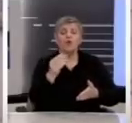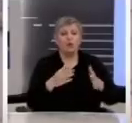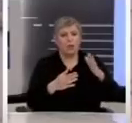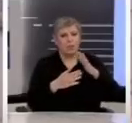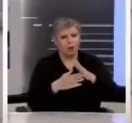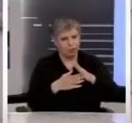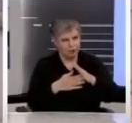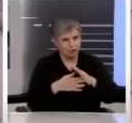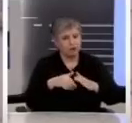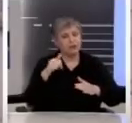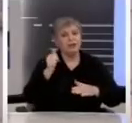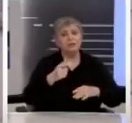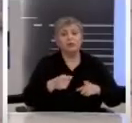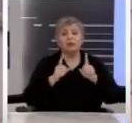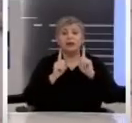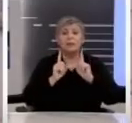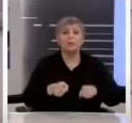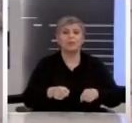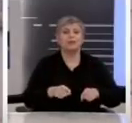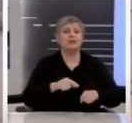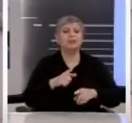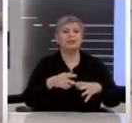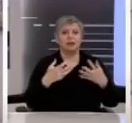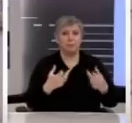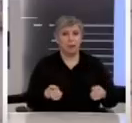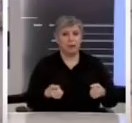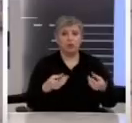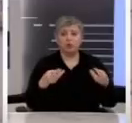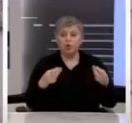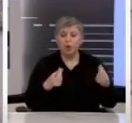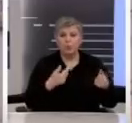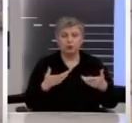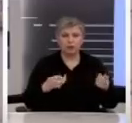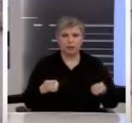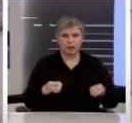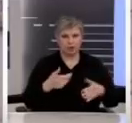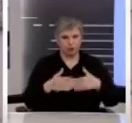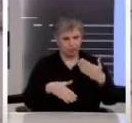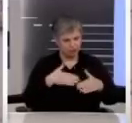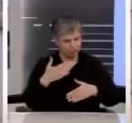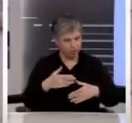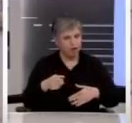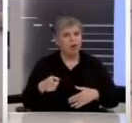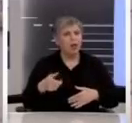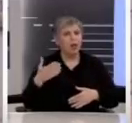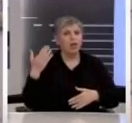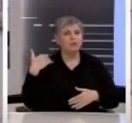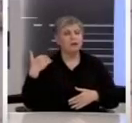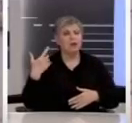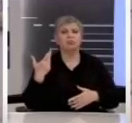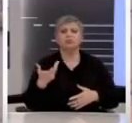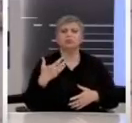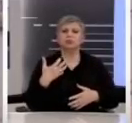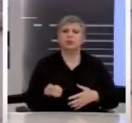Προεδρείο, σύμφωνα με αυτά τα οποία ισχύουν, πώς θα τα χειριστεί. Οφείλω να πω ότι στο παρελθόν, στα πλαίσια του κοινοβουλευτικού